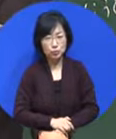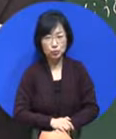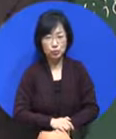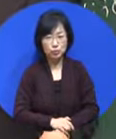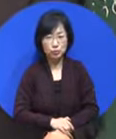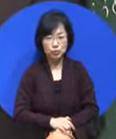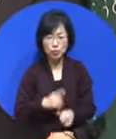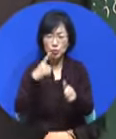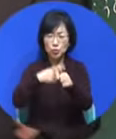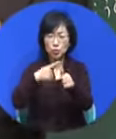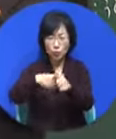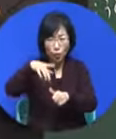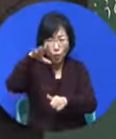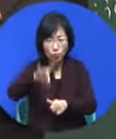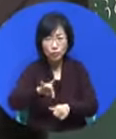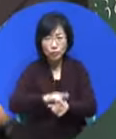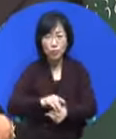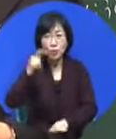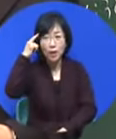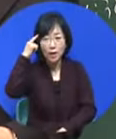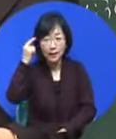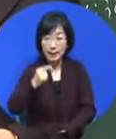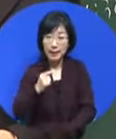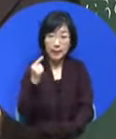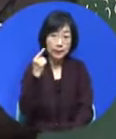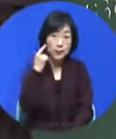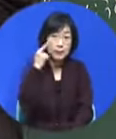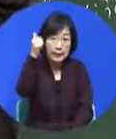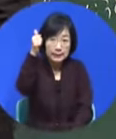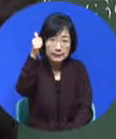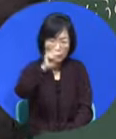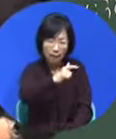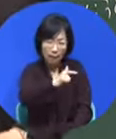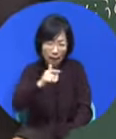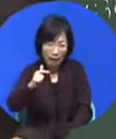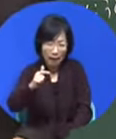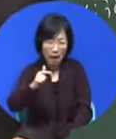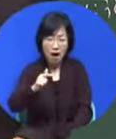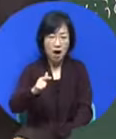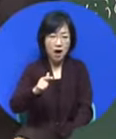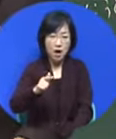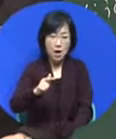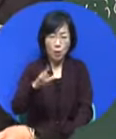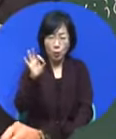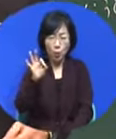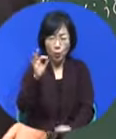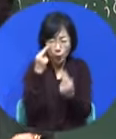하지 말죠 너무 돈 사기고 다 사람도 있어 그 욕하지